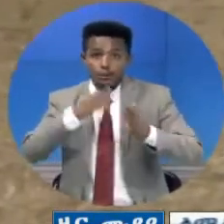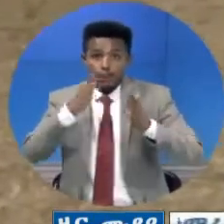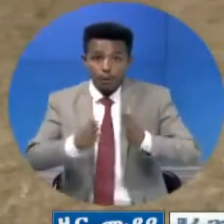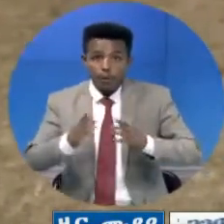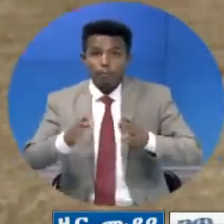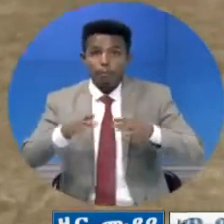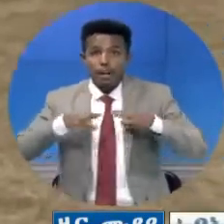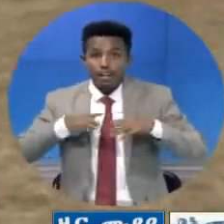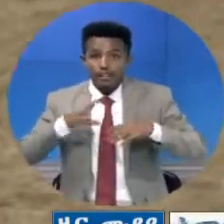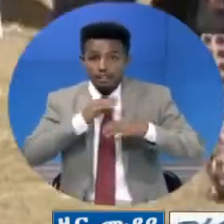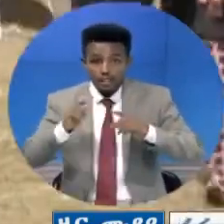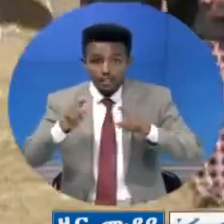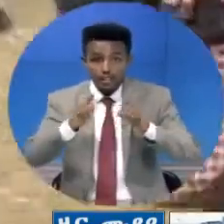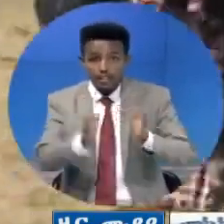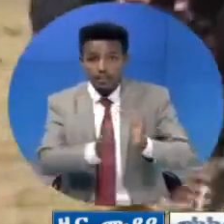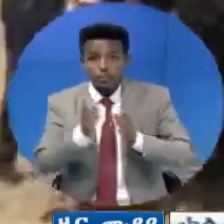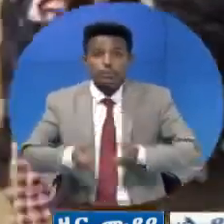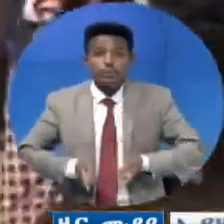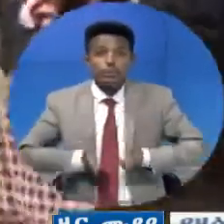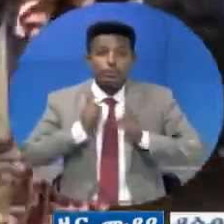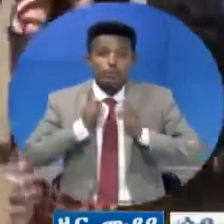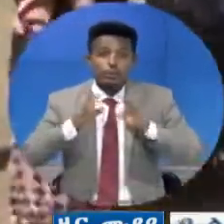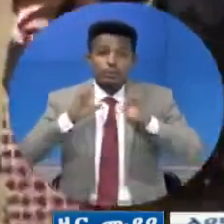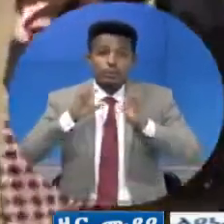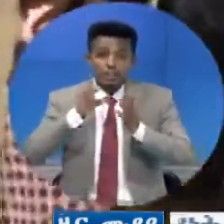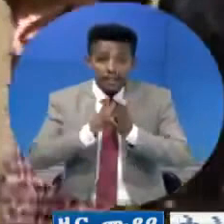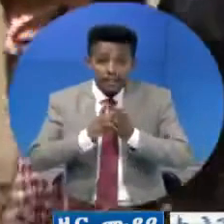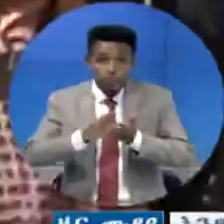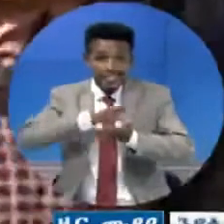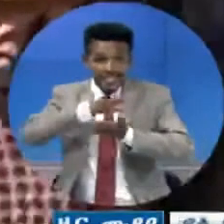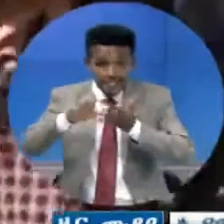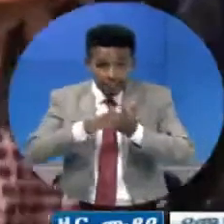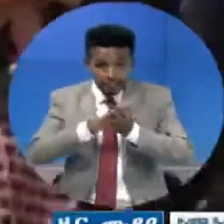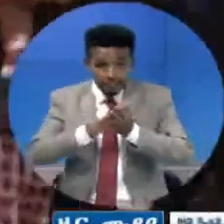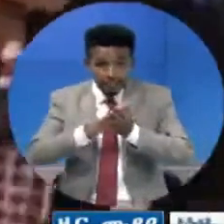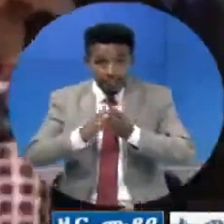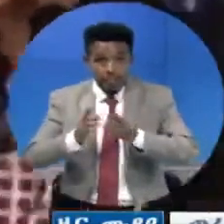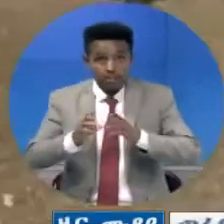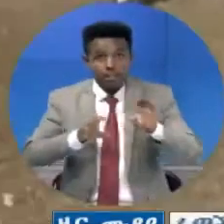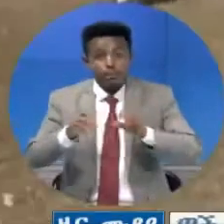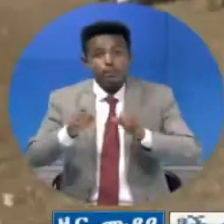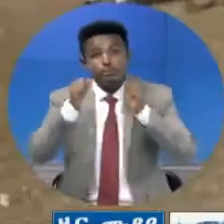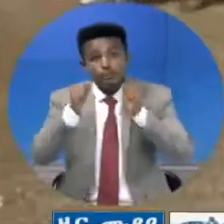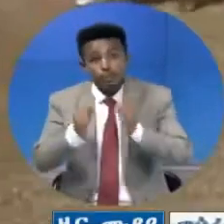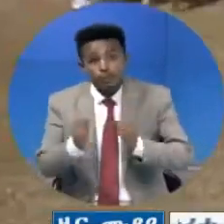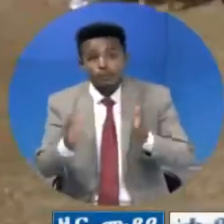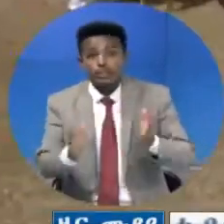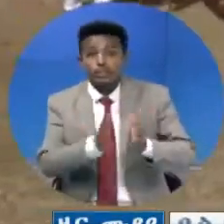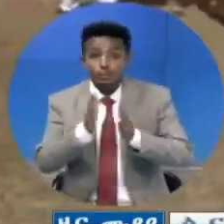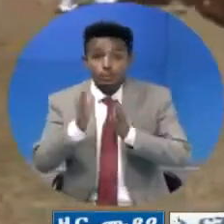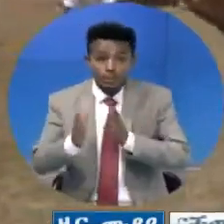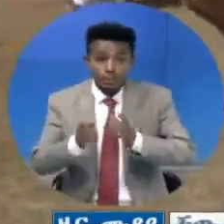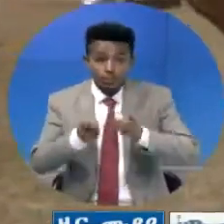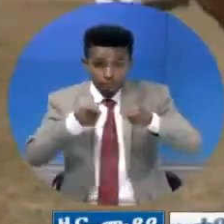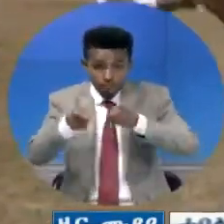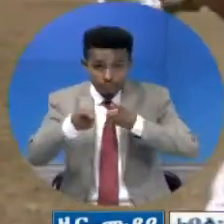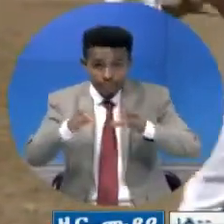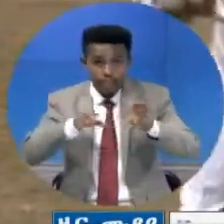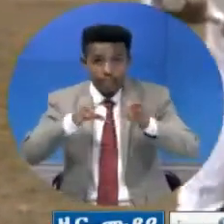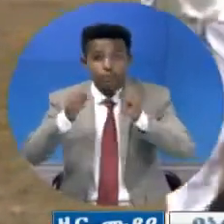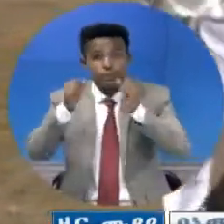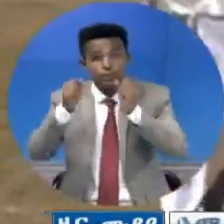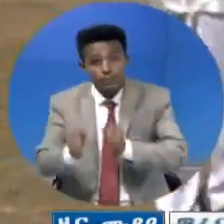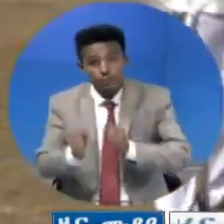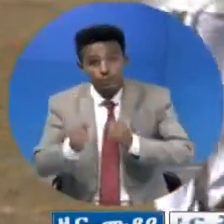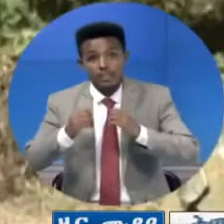በዓላትና ዝግጅቶች ሲኖሩ የከተማዋን ሰላም ሊያደፈርሱ የሚችሉ አካላትን ለመቆጣጠር ዝግጁነታቸውን የጸጥታ አካላትና